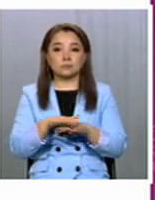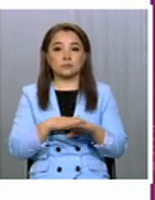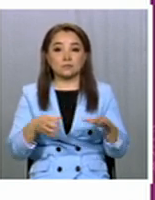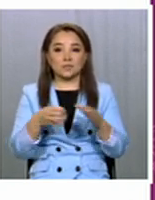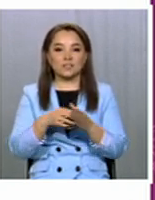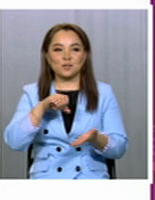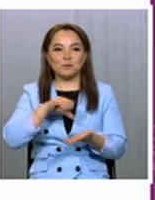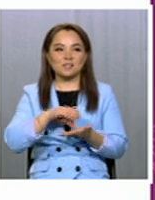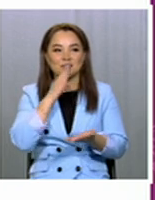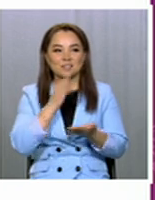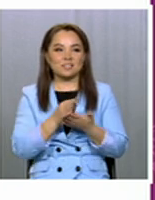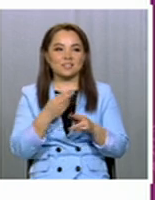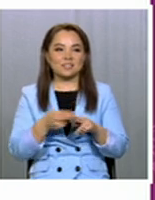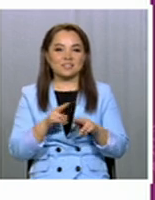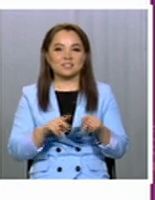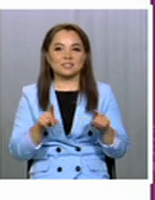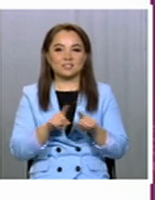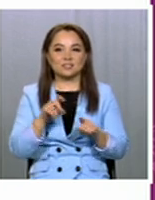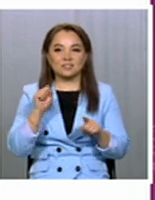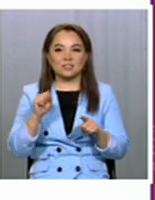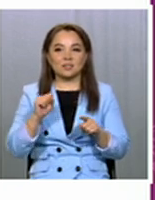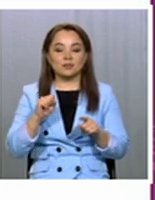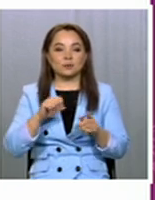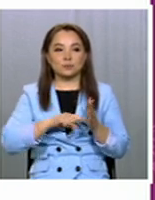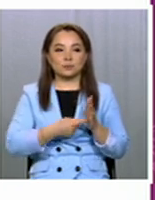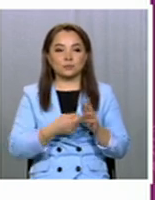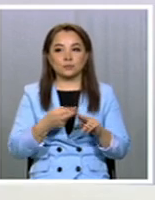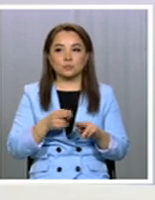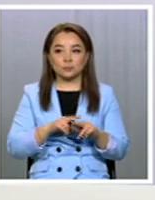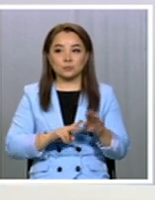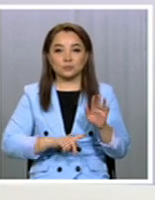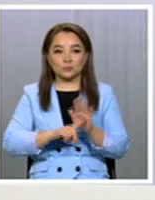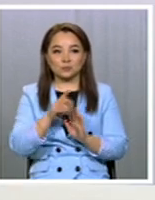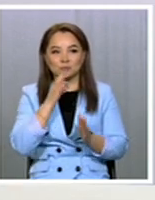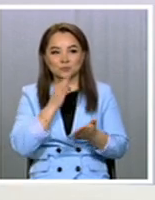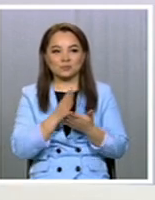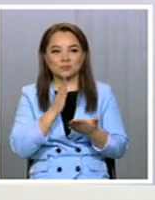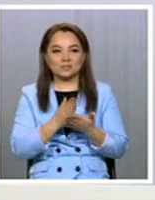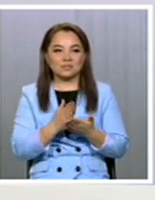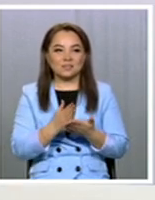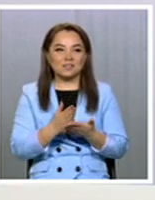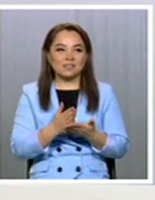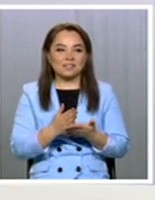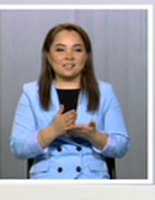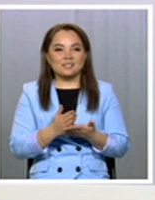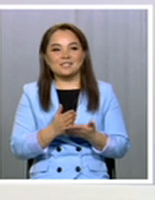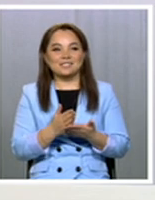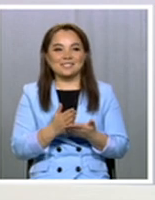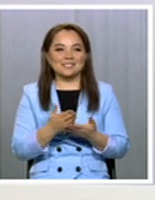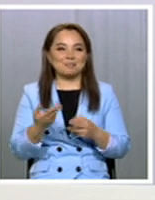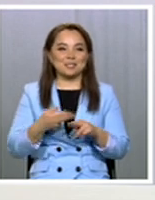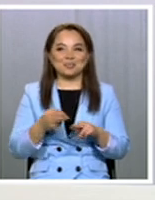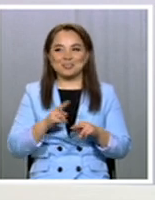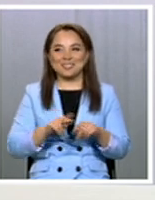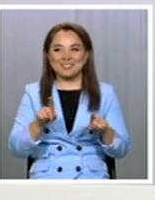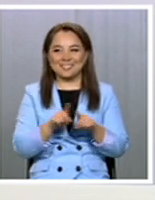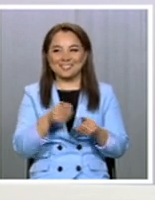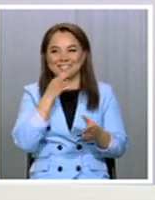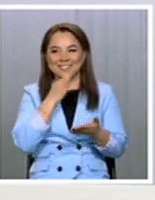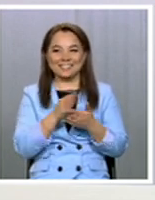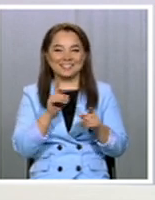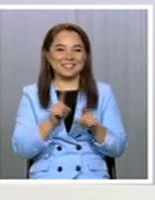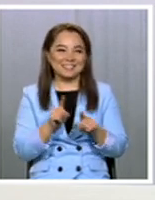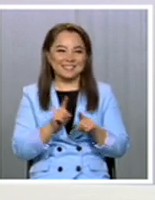координаты А нүктесінің ординатасы болады екен. Енді координаттық жазықтықтағы нүктелердің